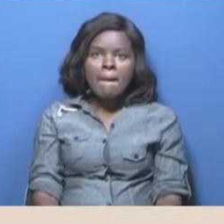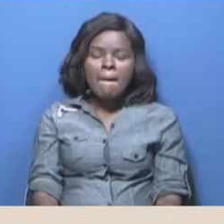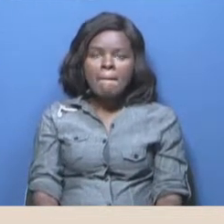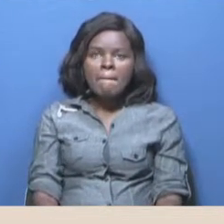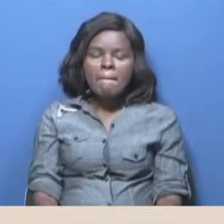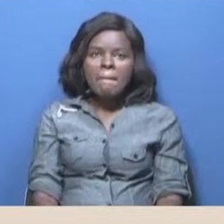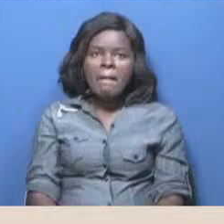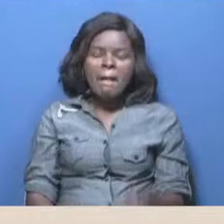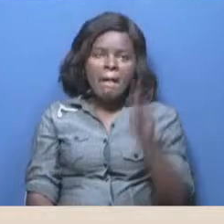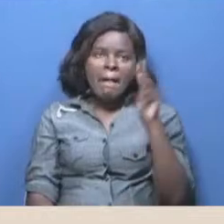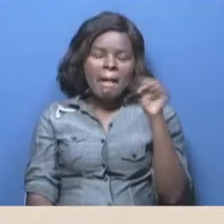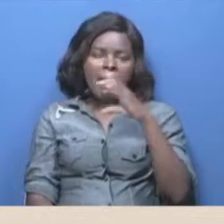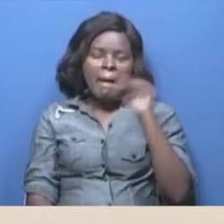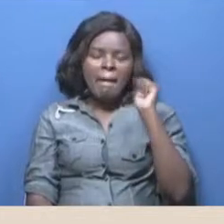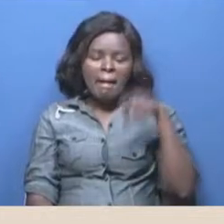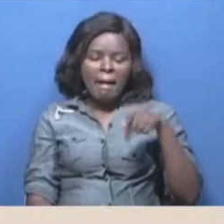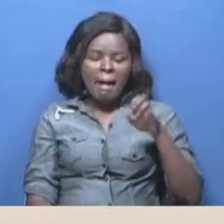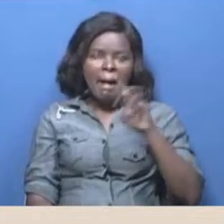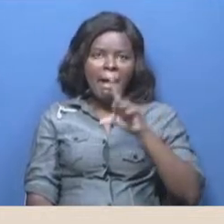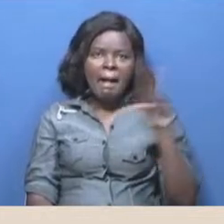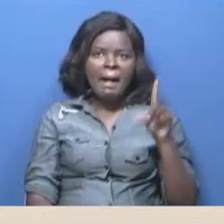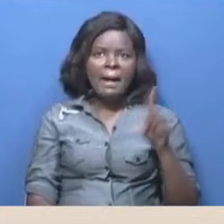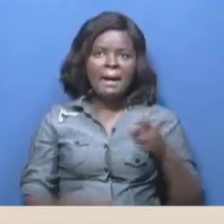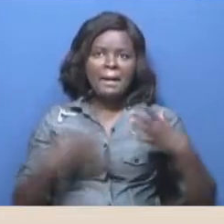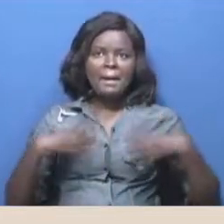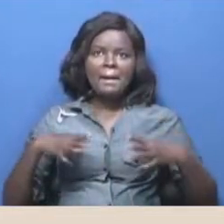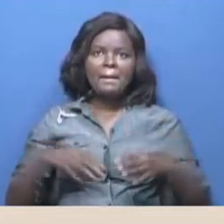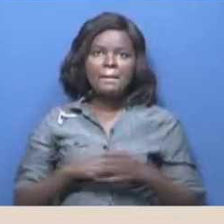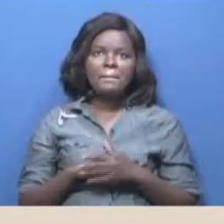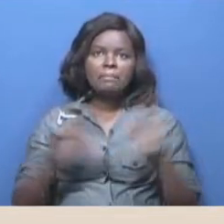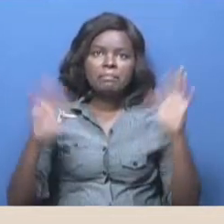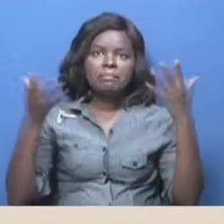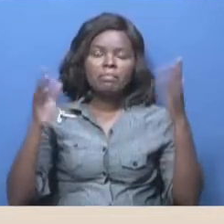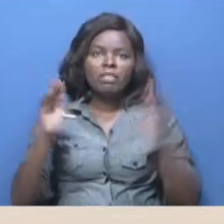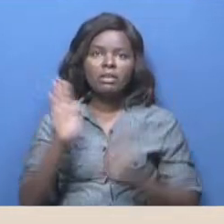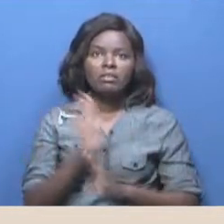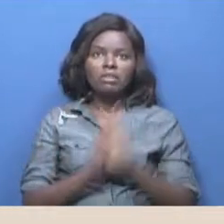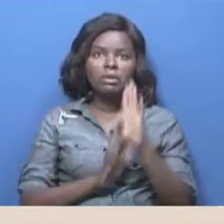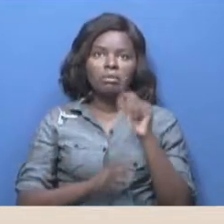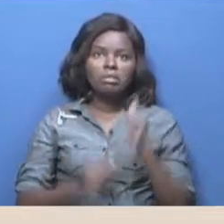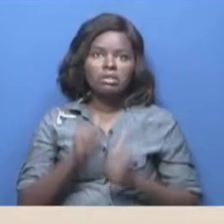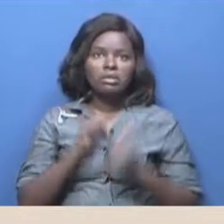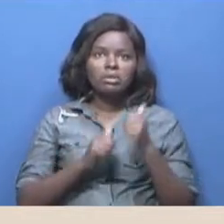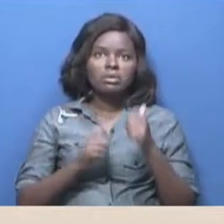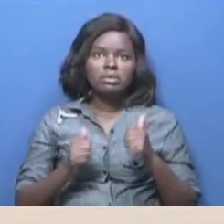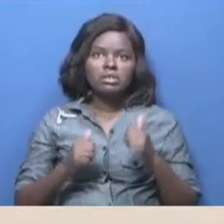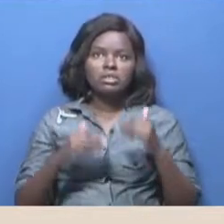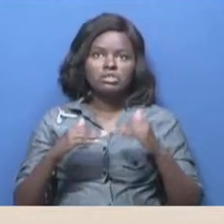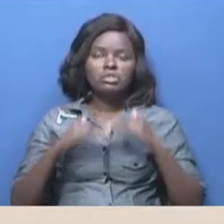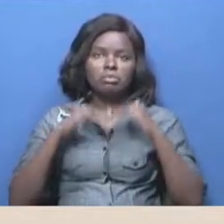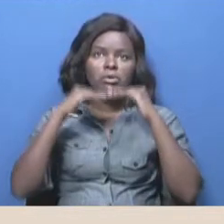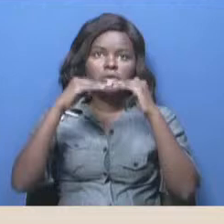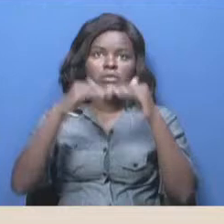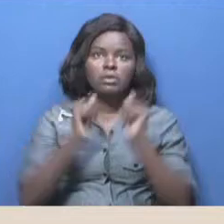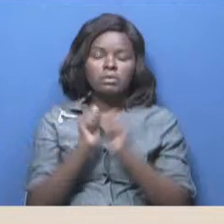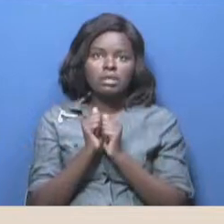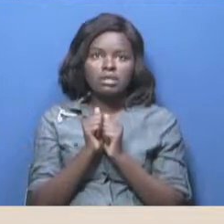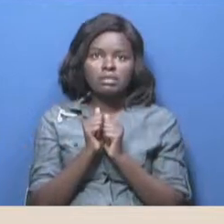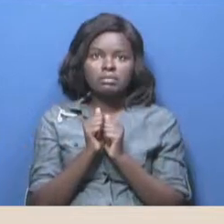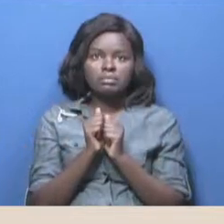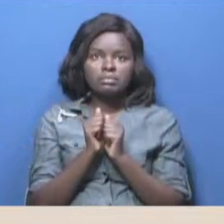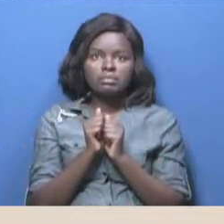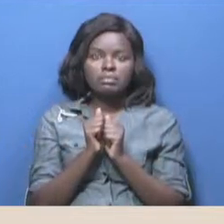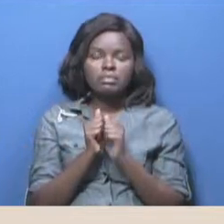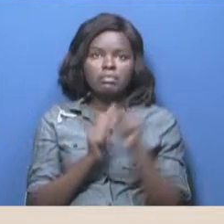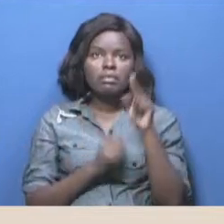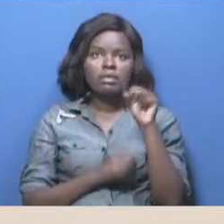Matongoretio ni MCA Paul Kimwathi, muingi ni utugiritio uthii wa nambere uria ukoretwo kigacirithio ni ruhonge rwa utungata wa